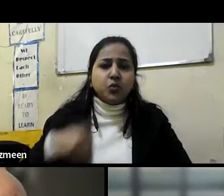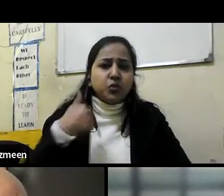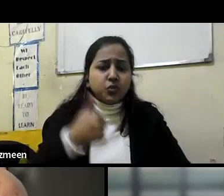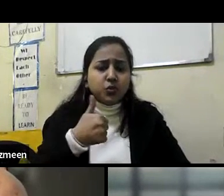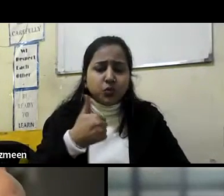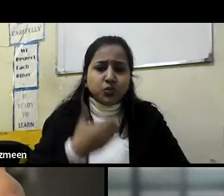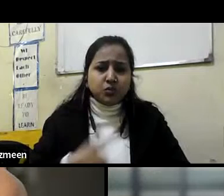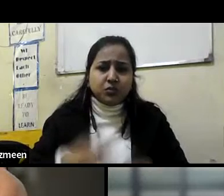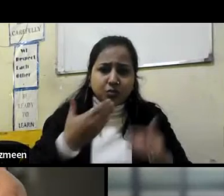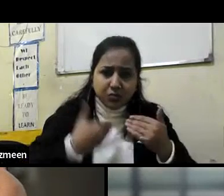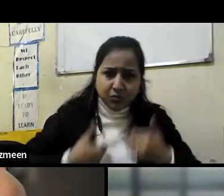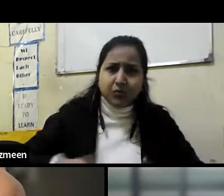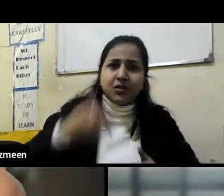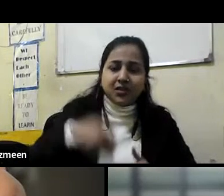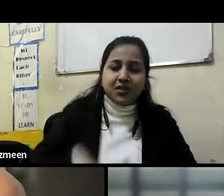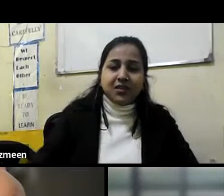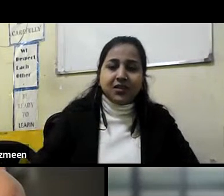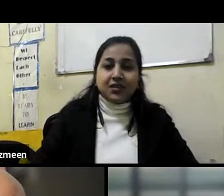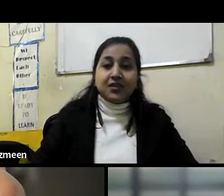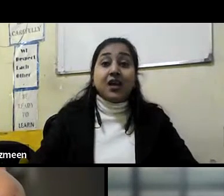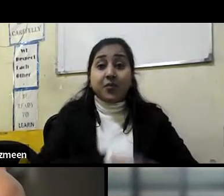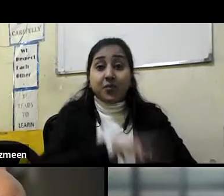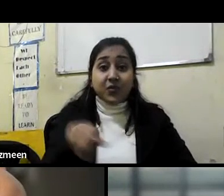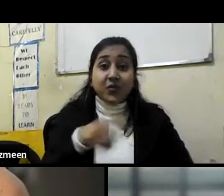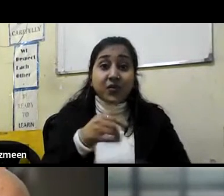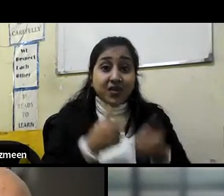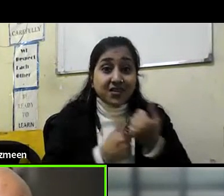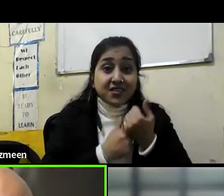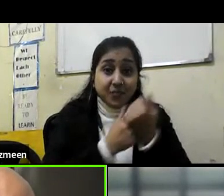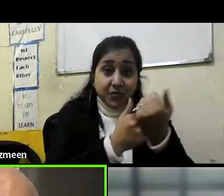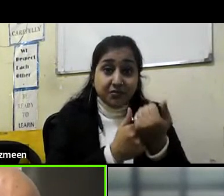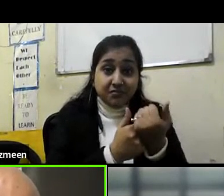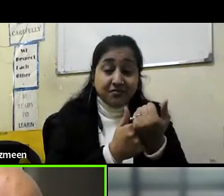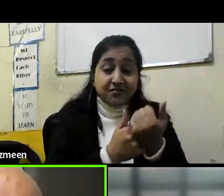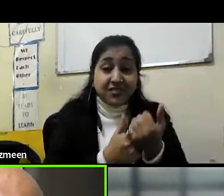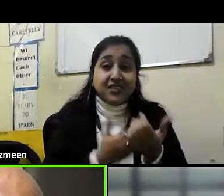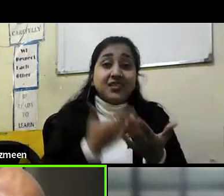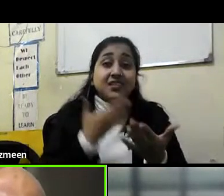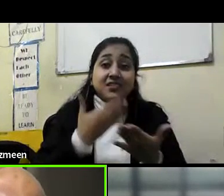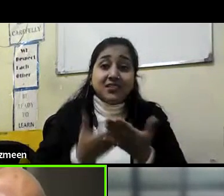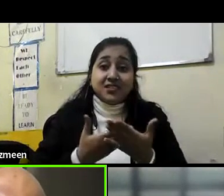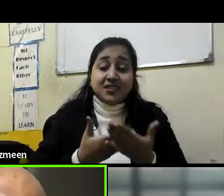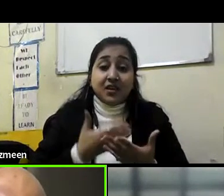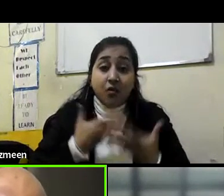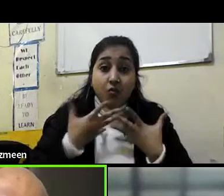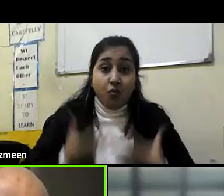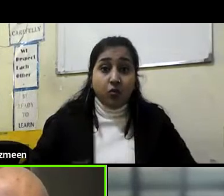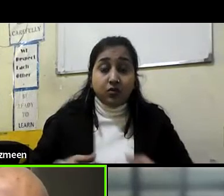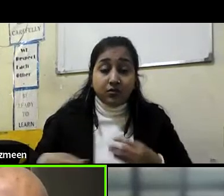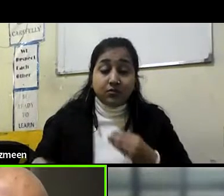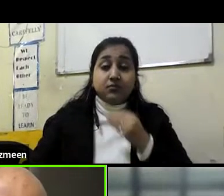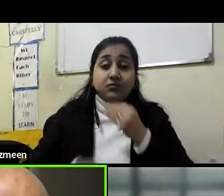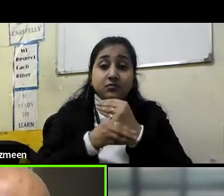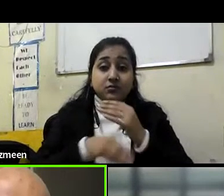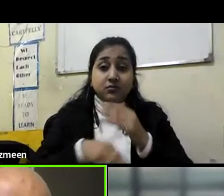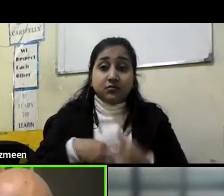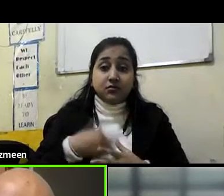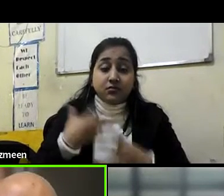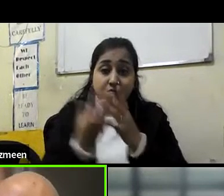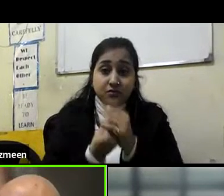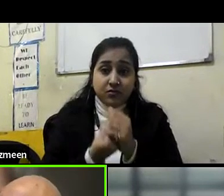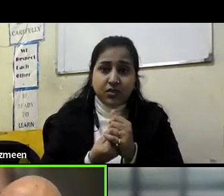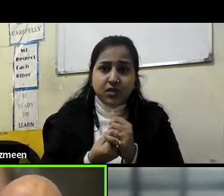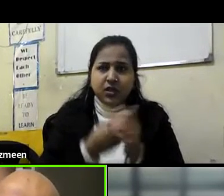ये इसमें बड़ा आपका सहयोग बड़ा अच्छा रहेगा इस मामले में. Sir, I'd like to add here, we have been partnered with Youth for